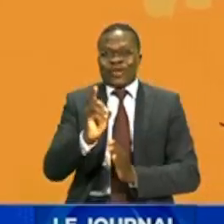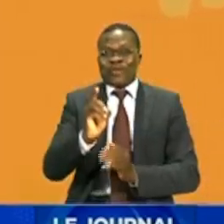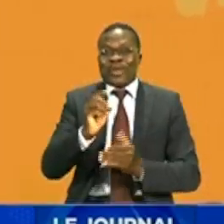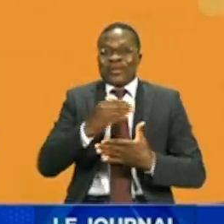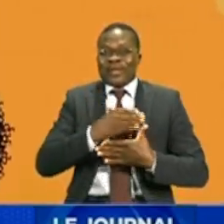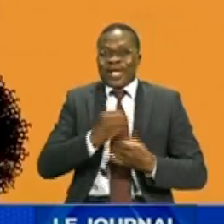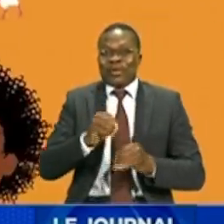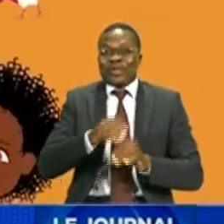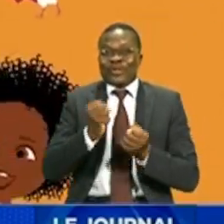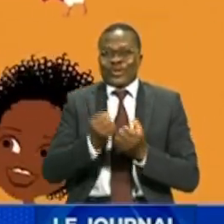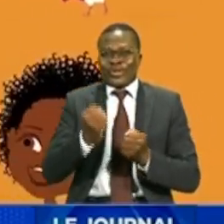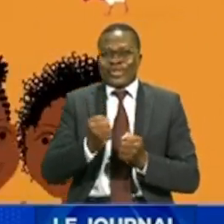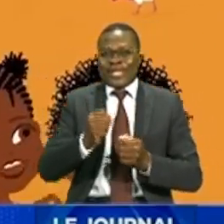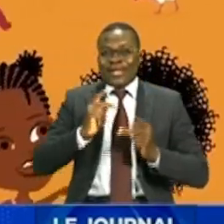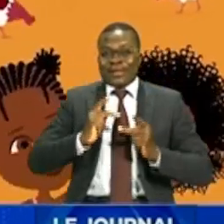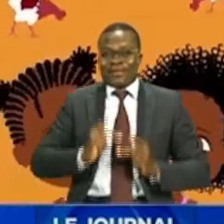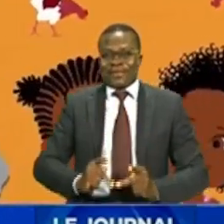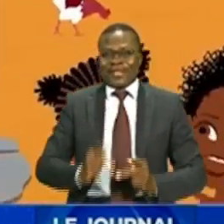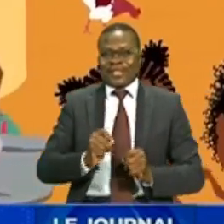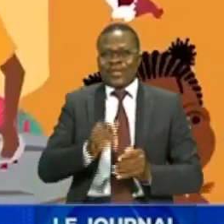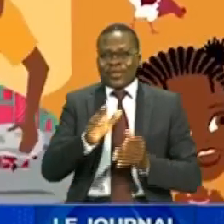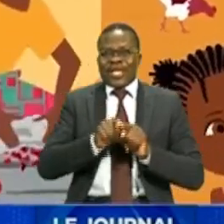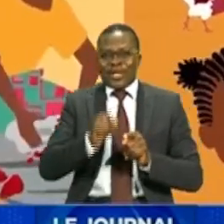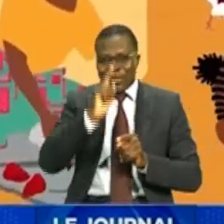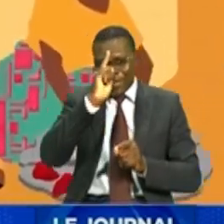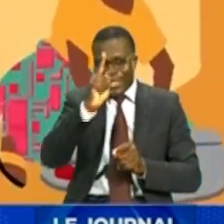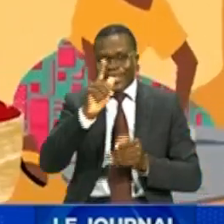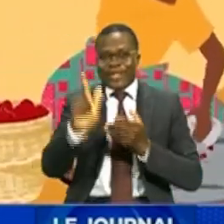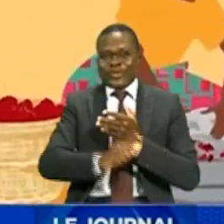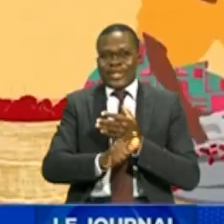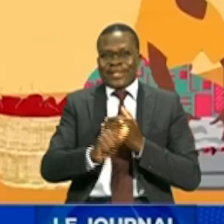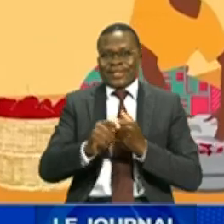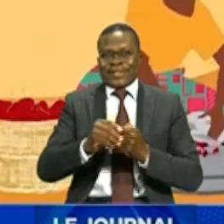affectif, social, physique et même intellectuel.